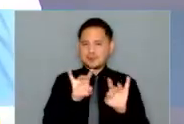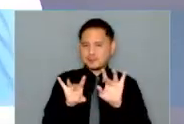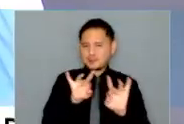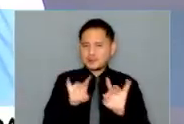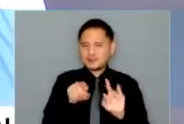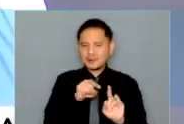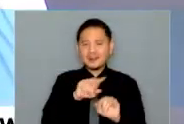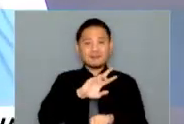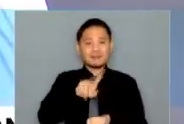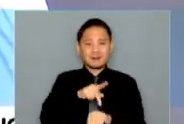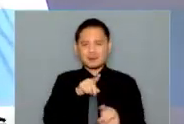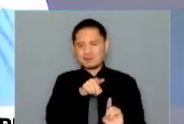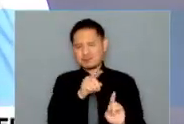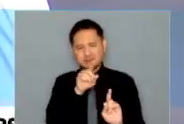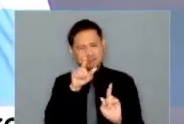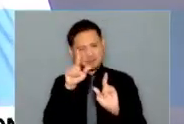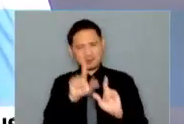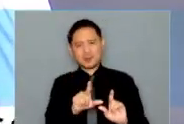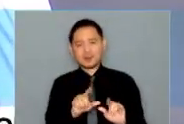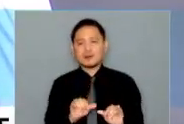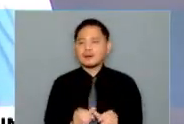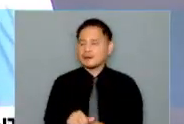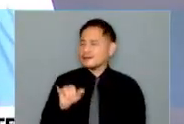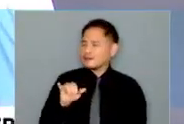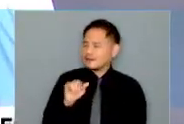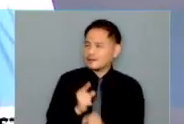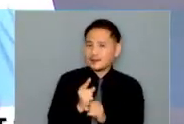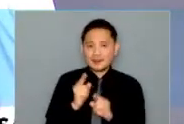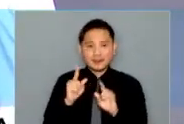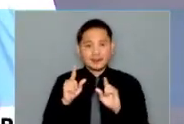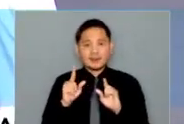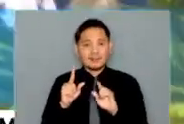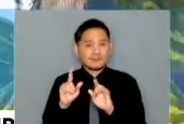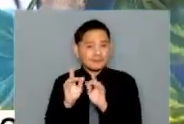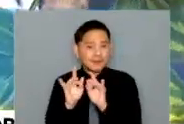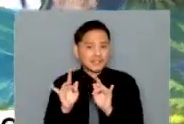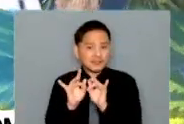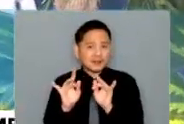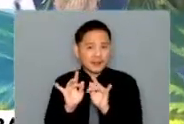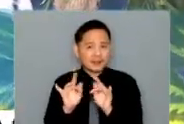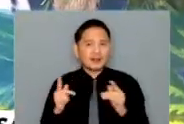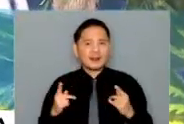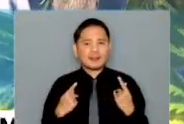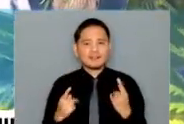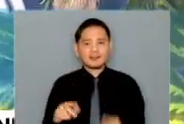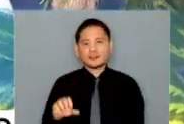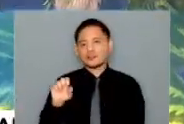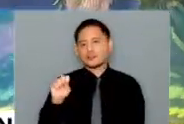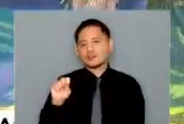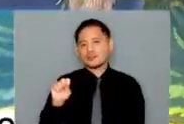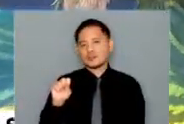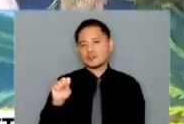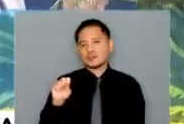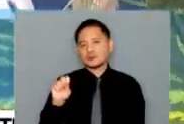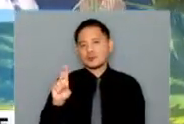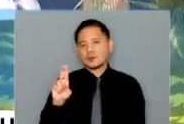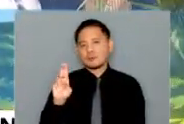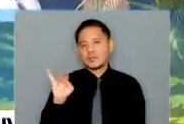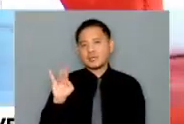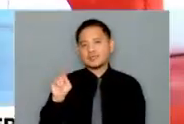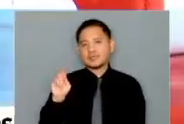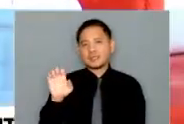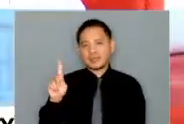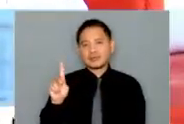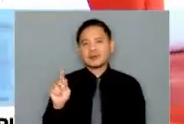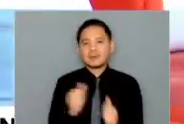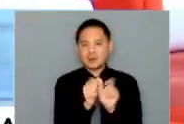rin, Marikina, ayan. Kaya po yung festival na sinaselebrate nila ay Sumbintik Festival. Ano yung sabihin yun? Suman Bibingka Latik. Ah, Sumbintik! Sa